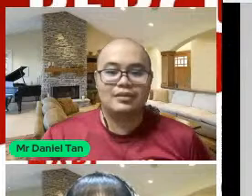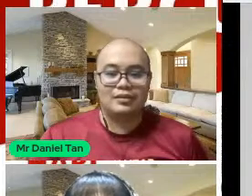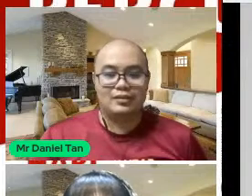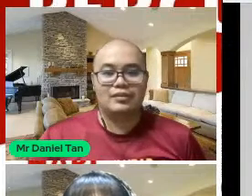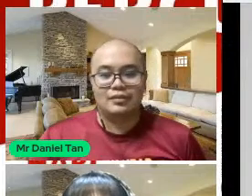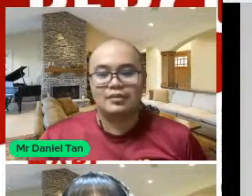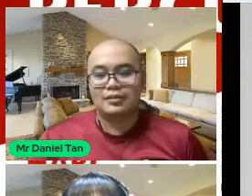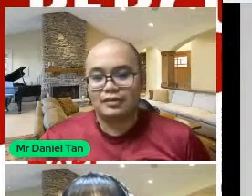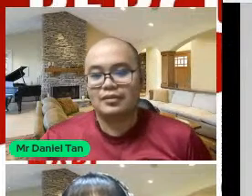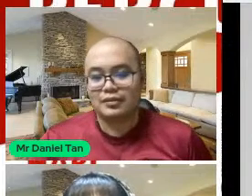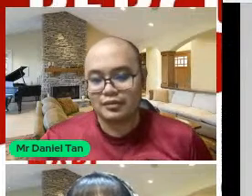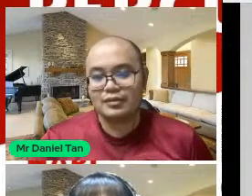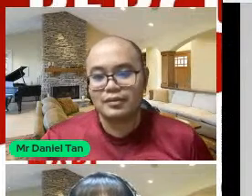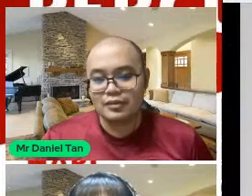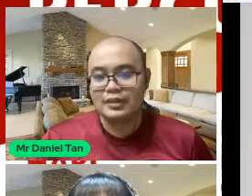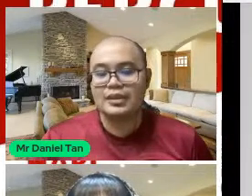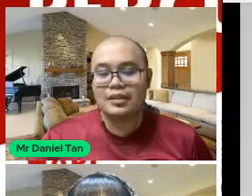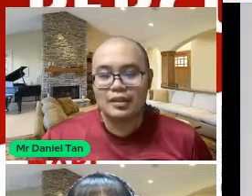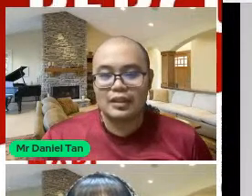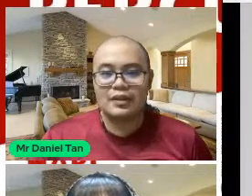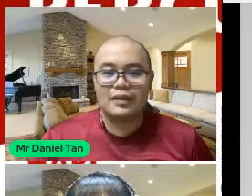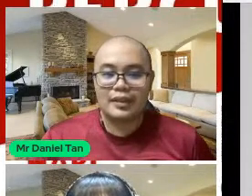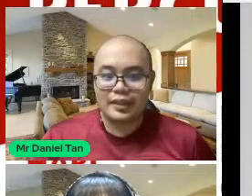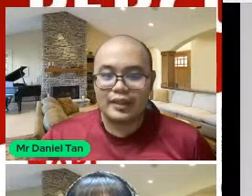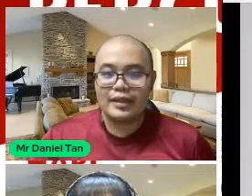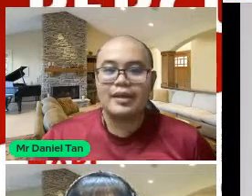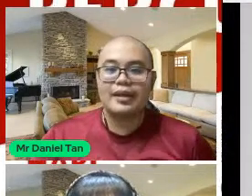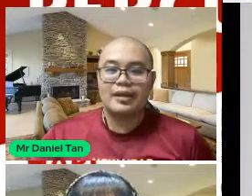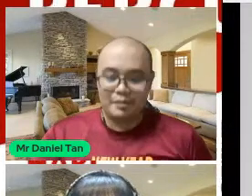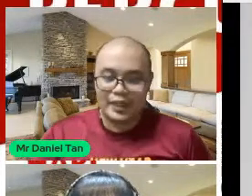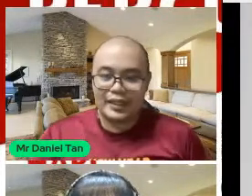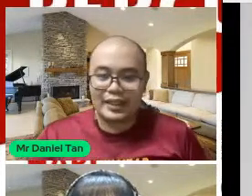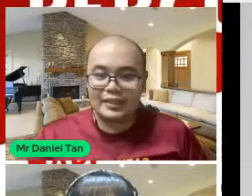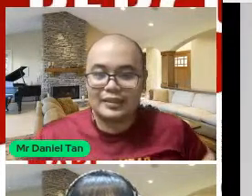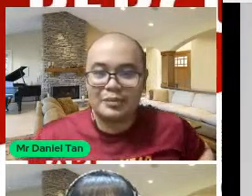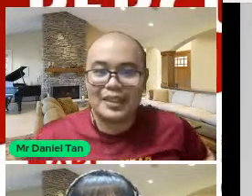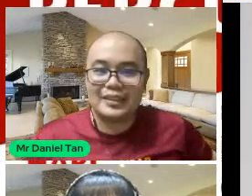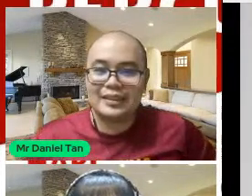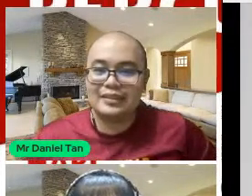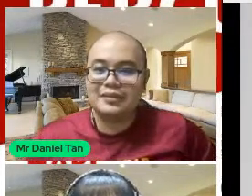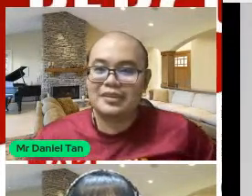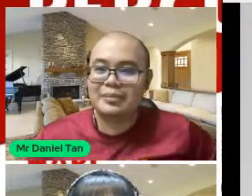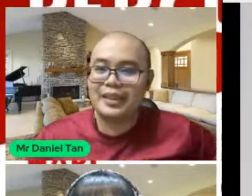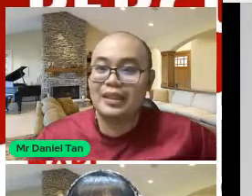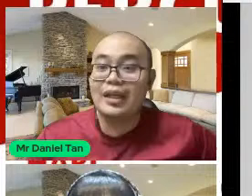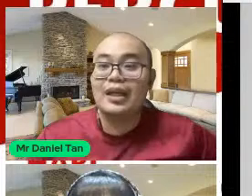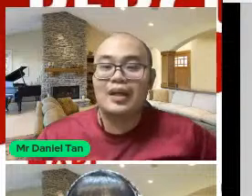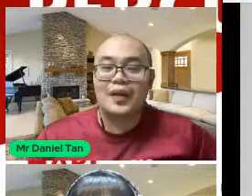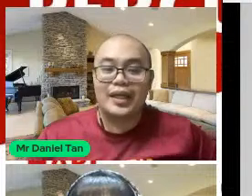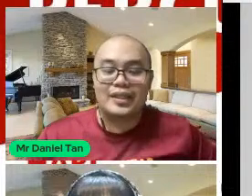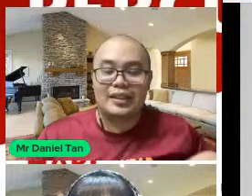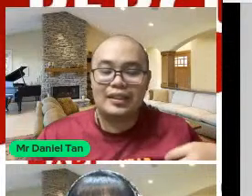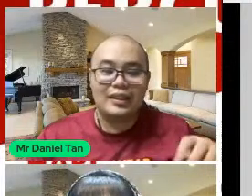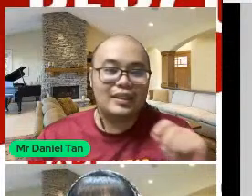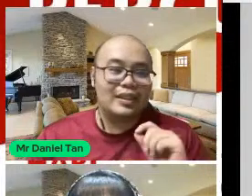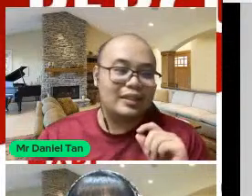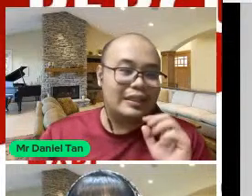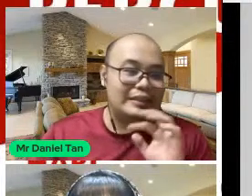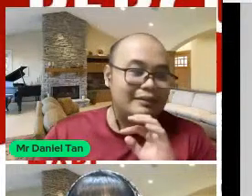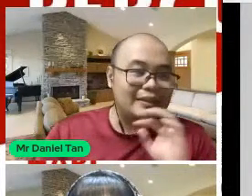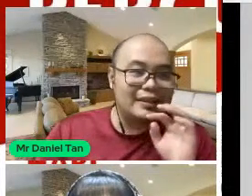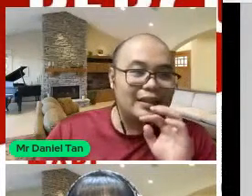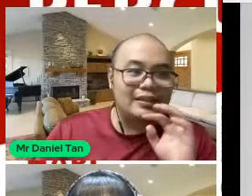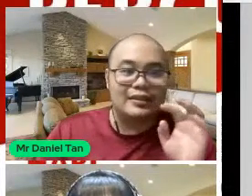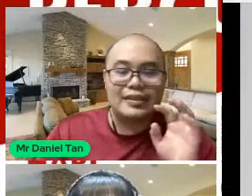ketiga yaitu lafadz Oke terima kasih like Terima kasih Judul OST mama Oke tadi